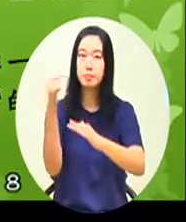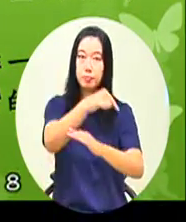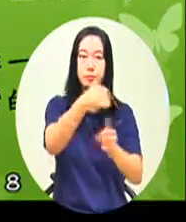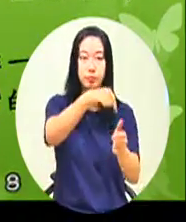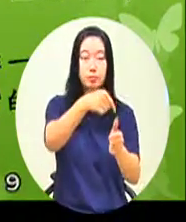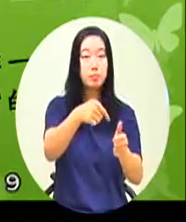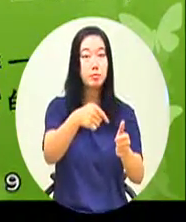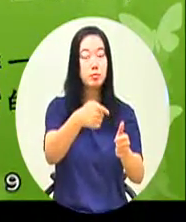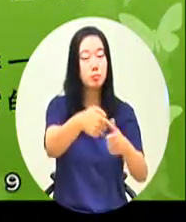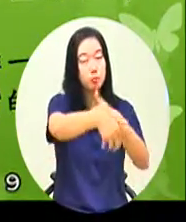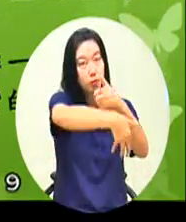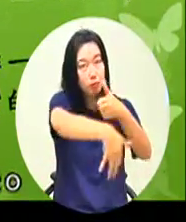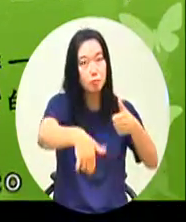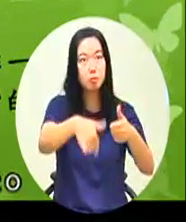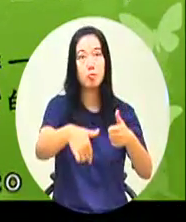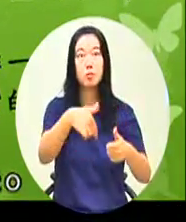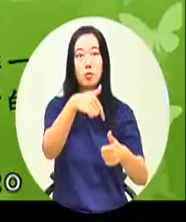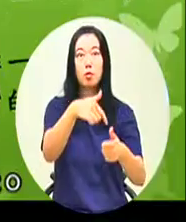咱的